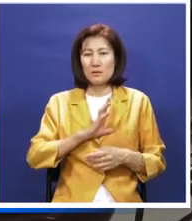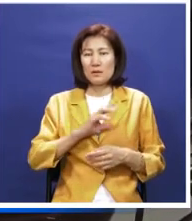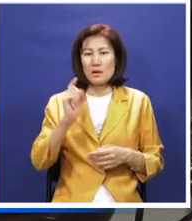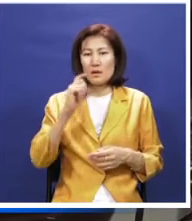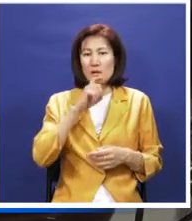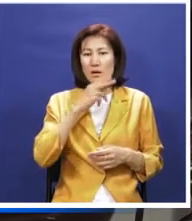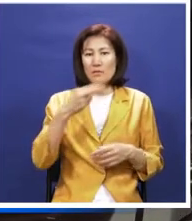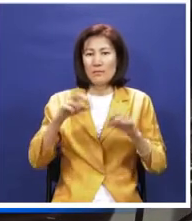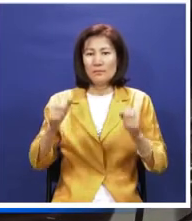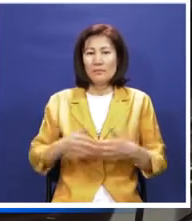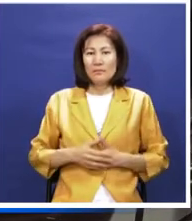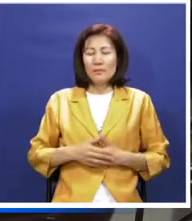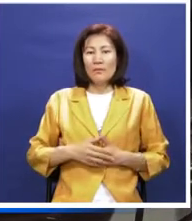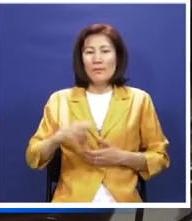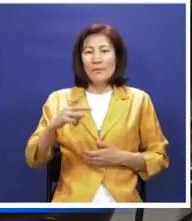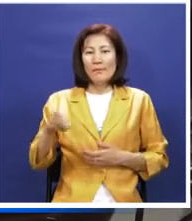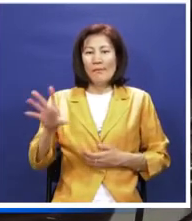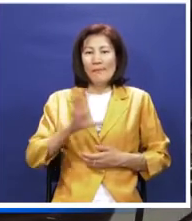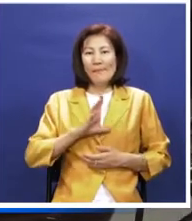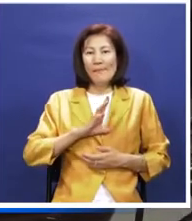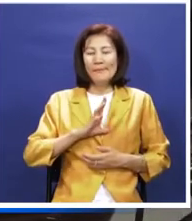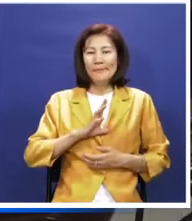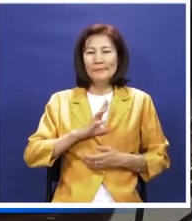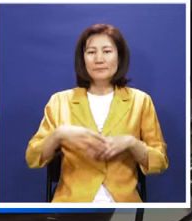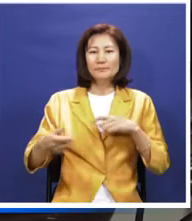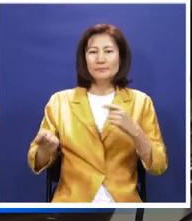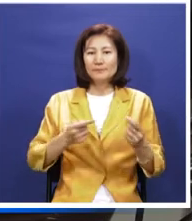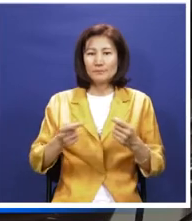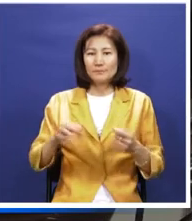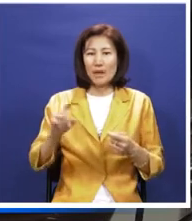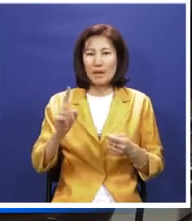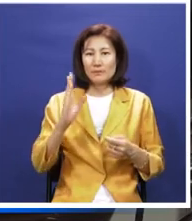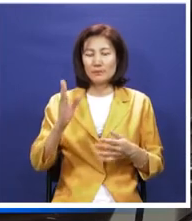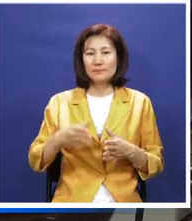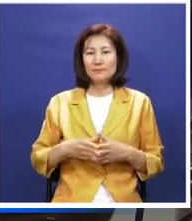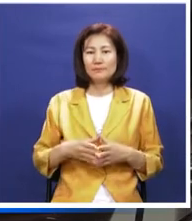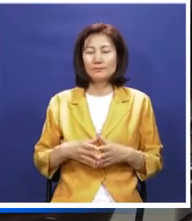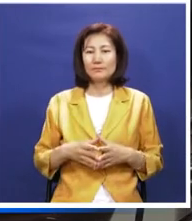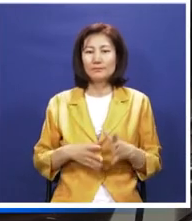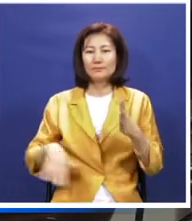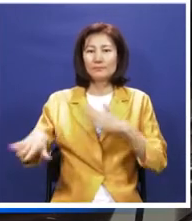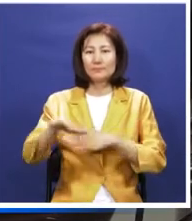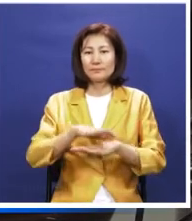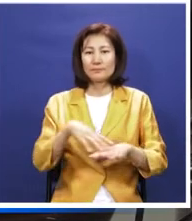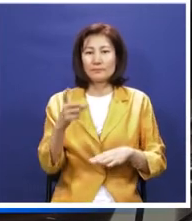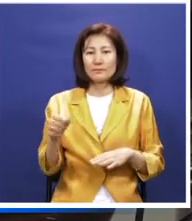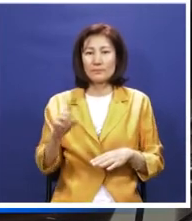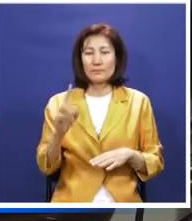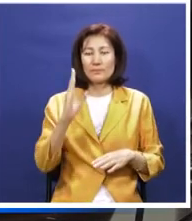коммунальными бытовыми потребителями производится за фактически потребленный объем газа. Следующий тоже в этом же